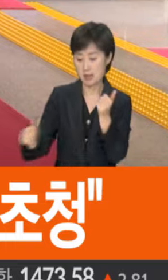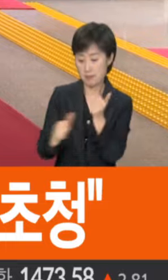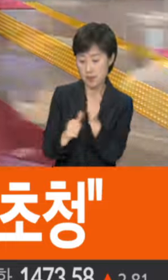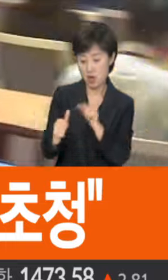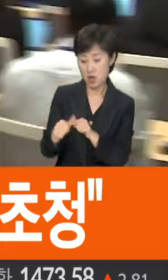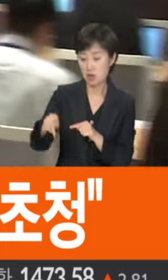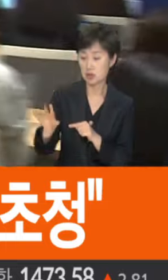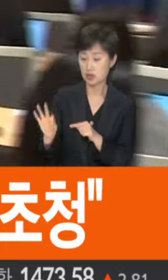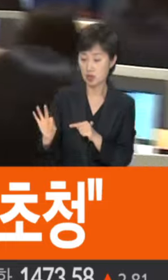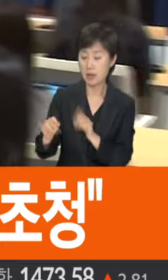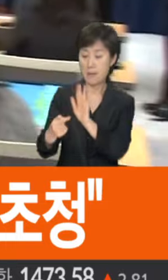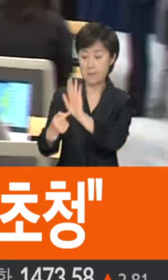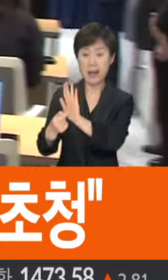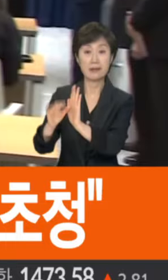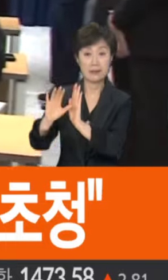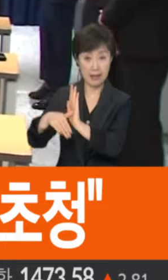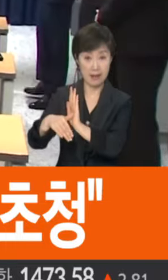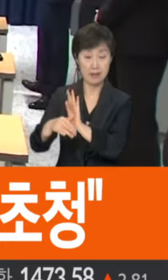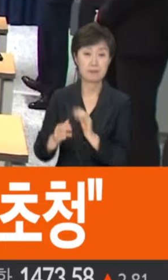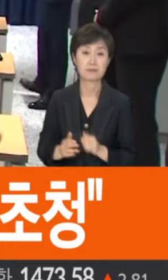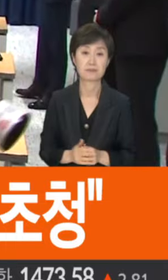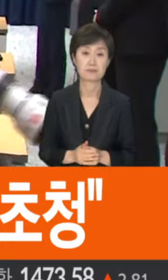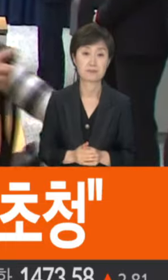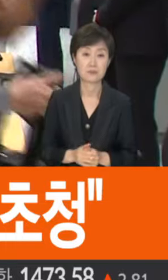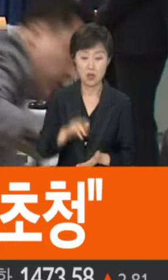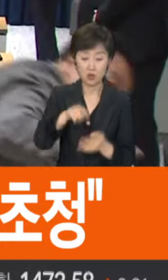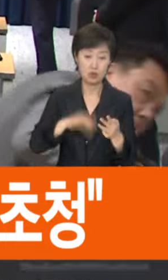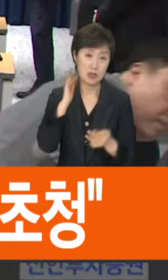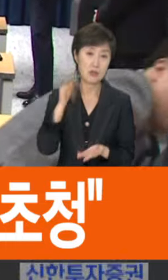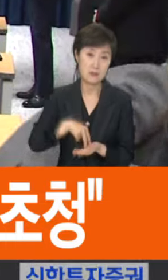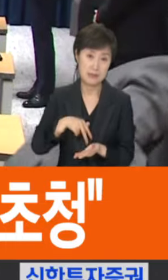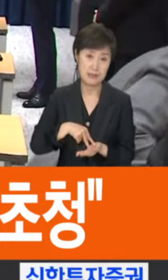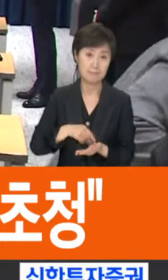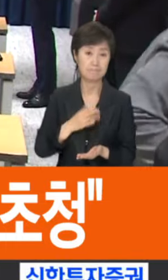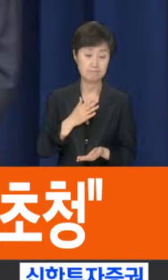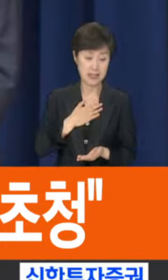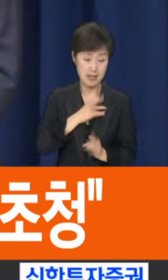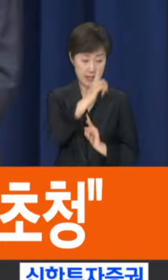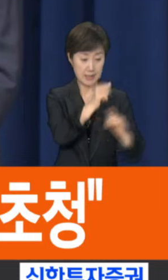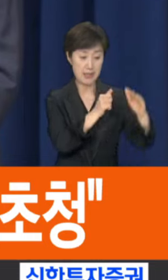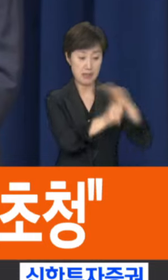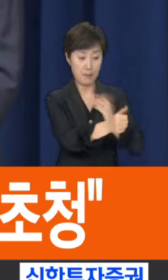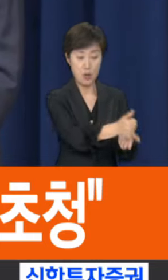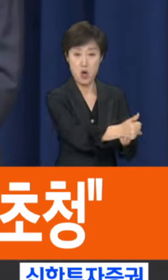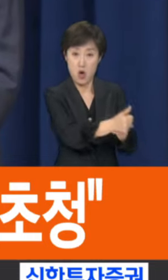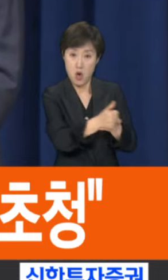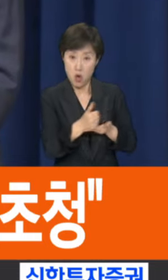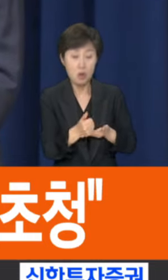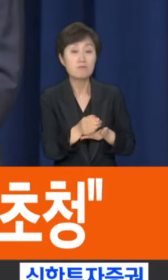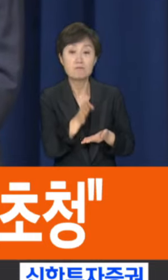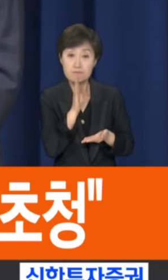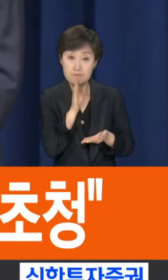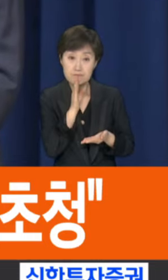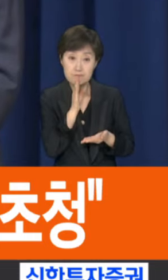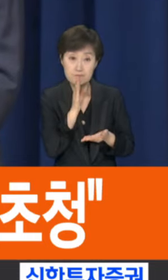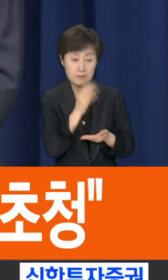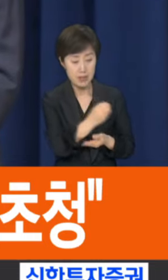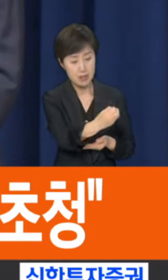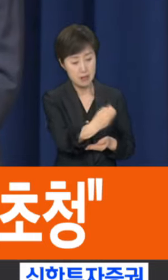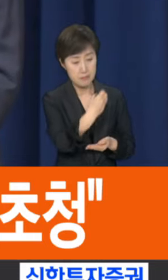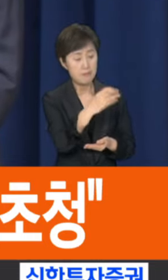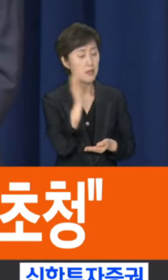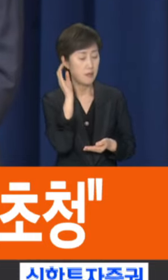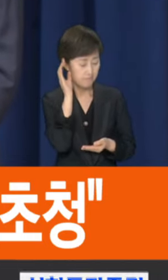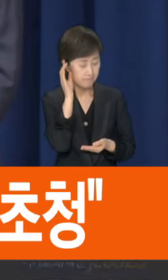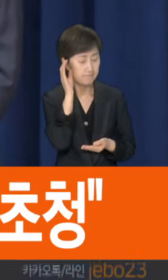비서실장을 발표하는 자리입니다 대통령은 우선 자신이 이대표를 초청한 것이기 때문에 이대표 얘기를